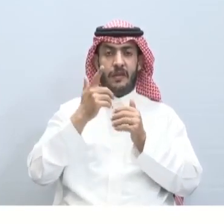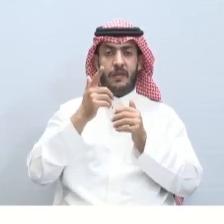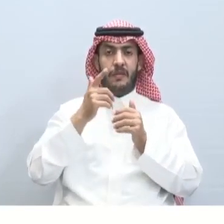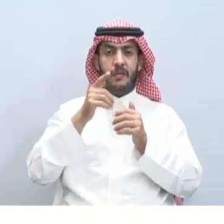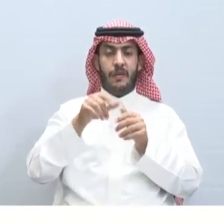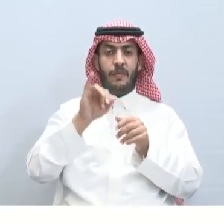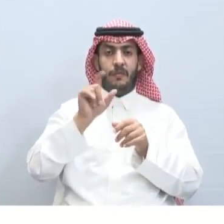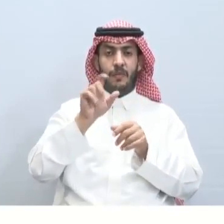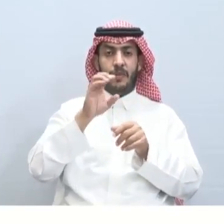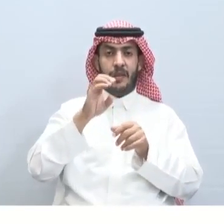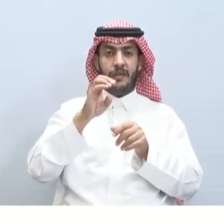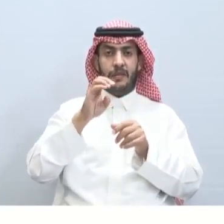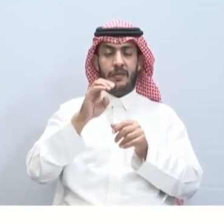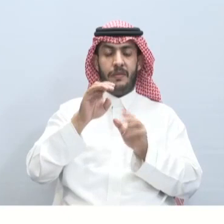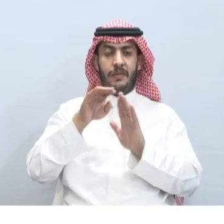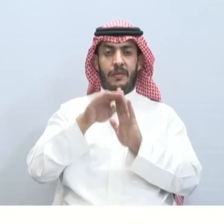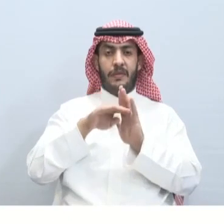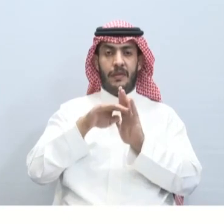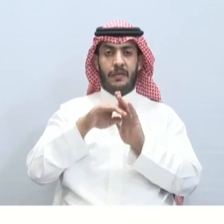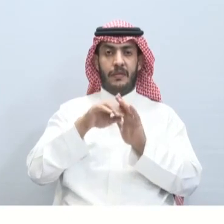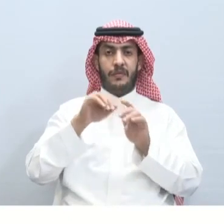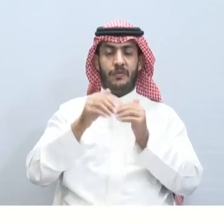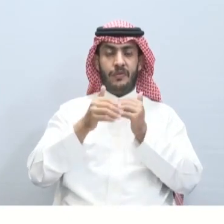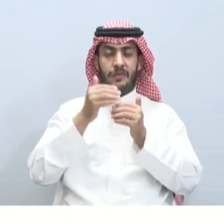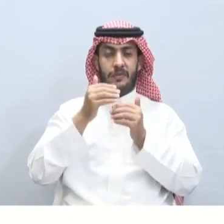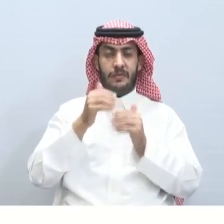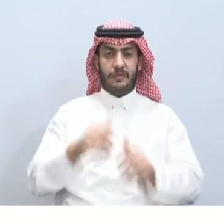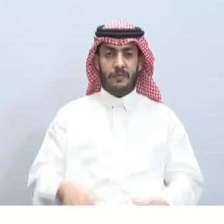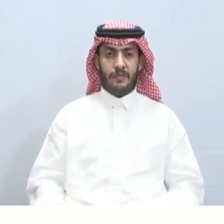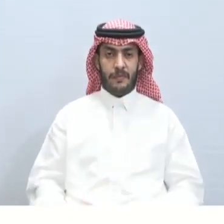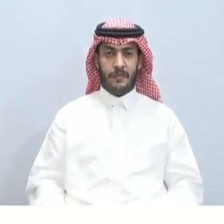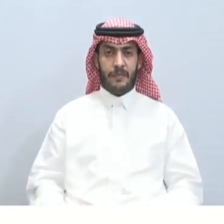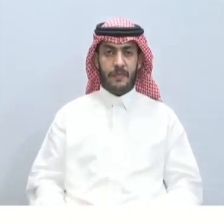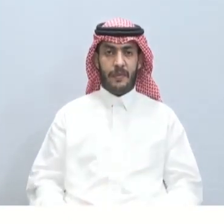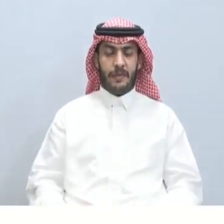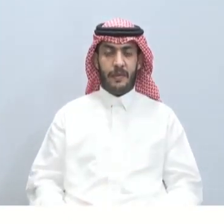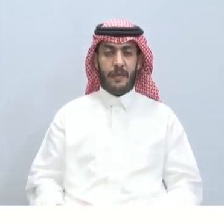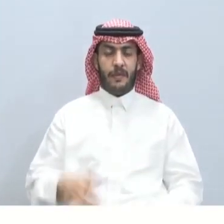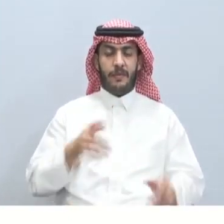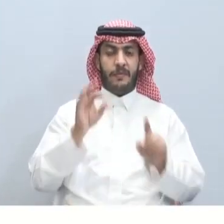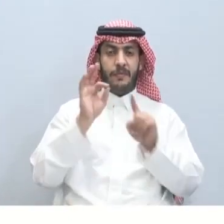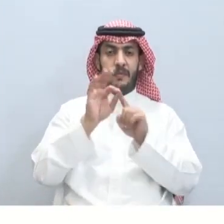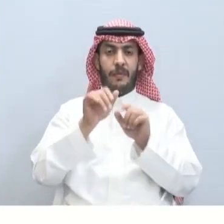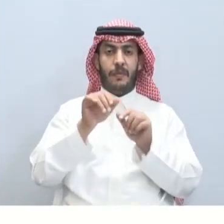قد يكون المنتج لديها هو منتج جديد او قد يكون لديها استهداف لمنطقه لم تكن